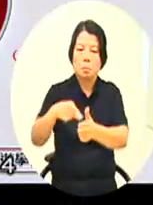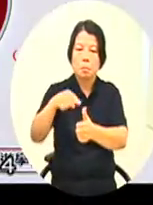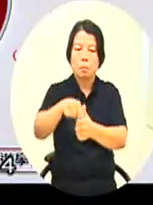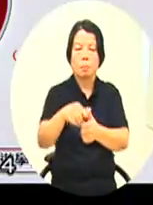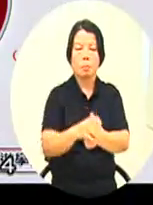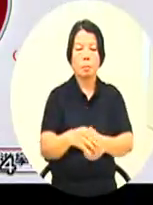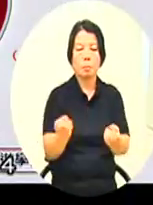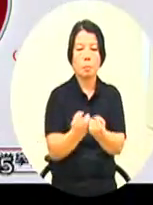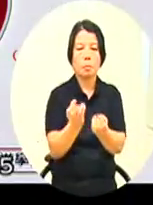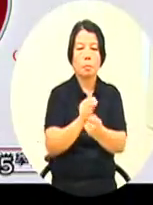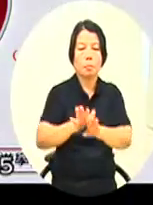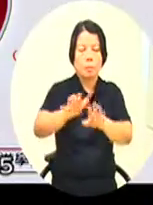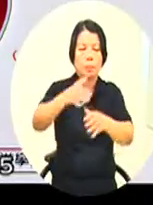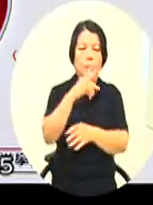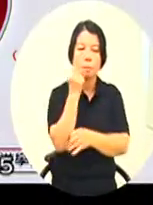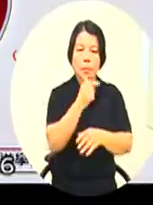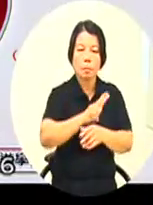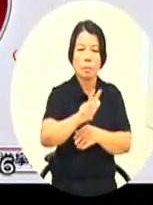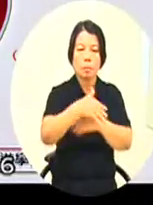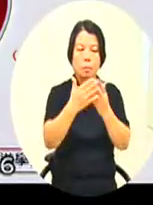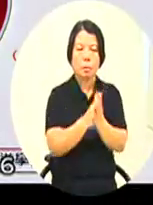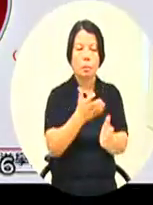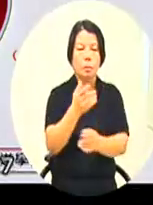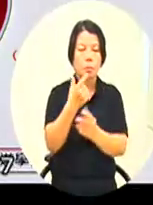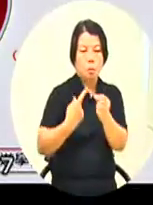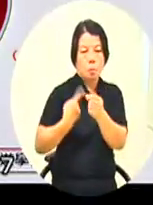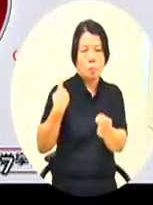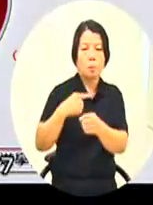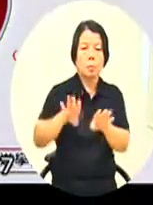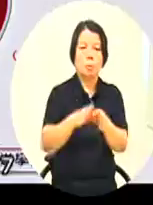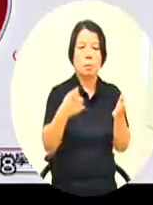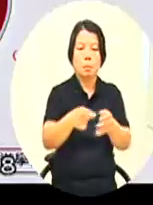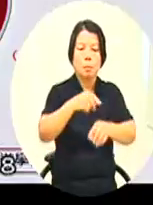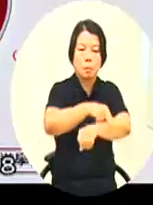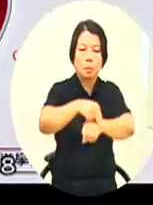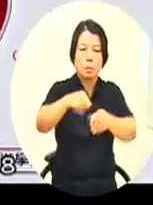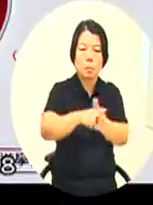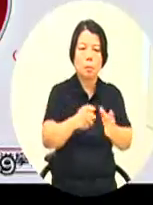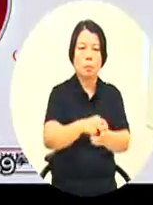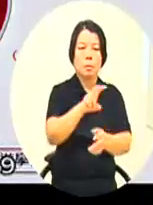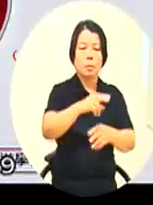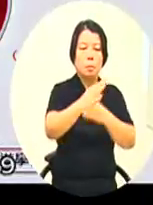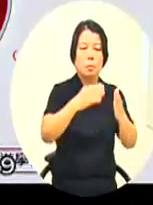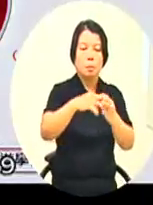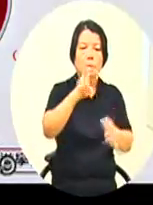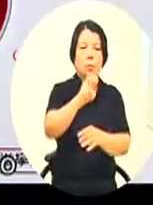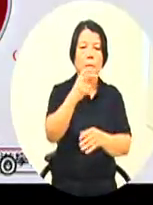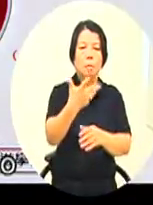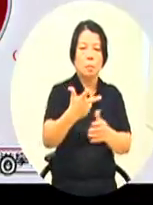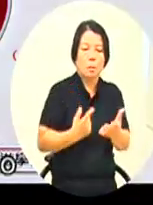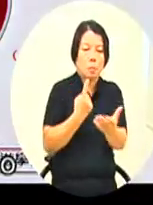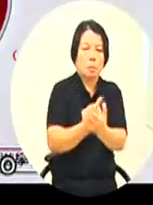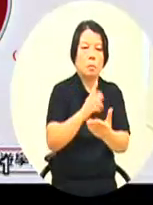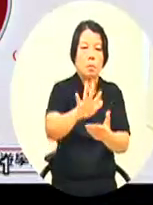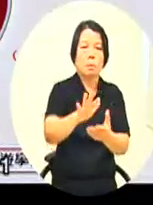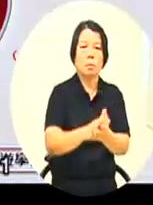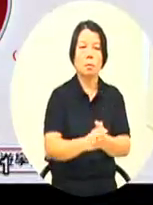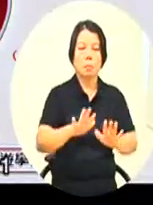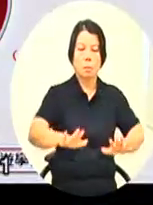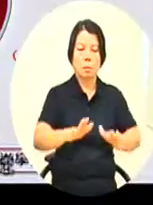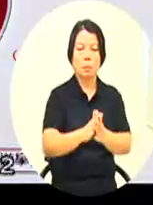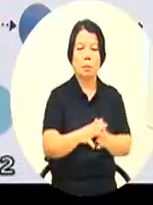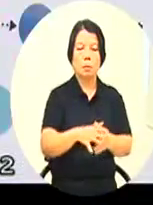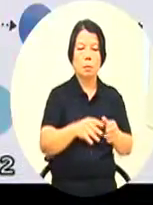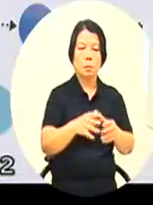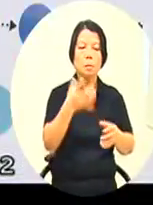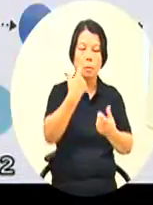发展的一个特色。在去年开始这样子的一个计划的时候，有27个学校参与，到今年呢我们还是有28